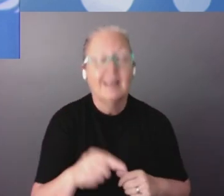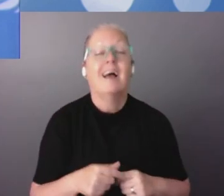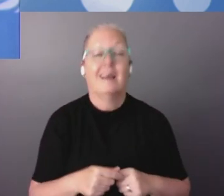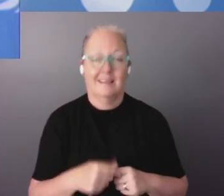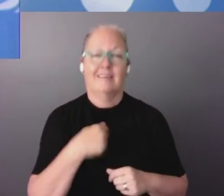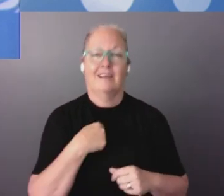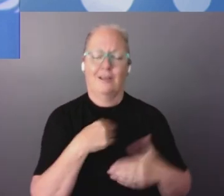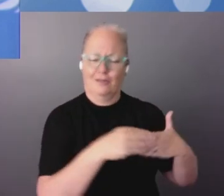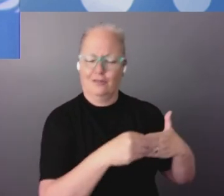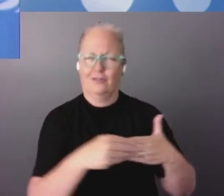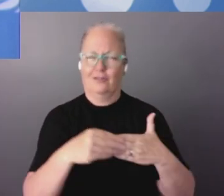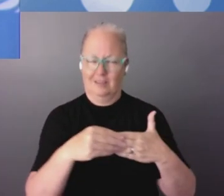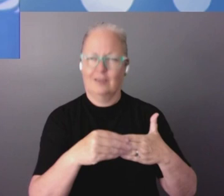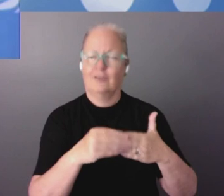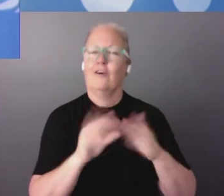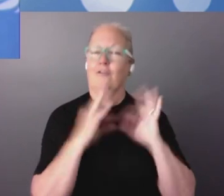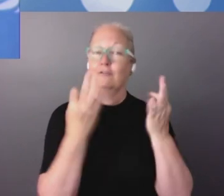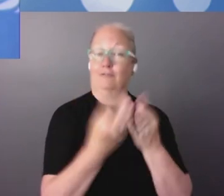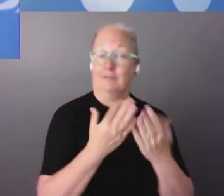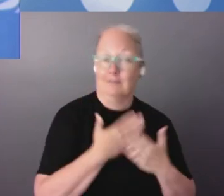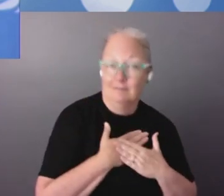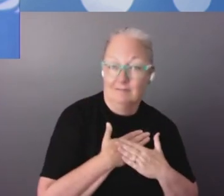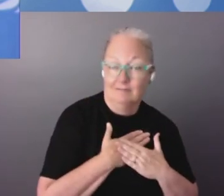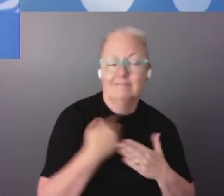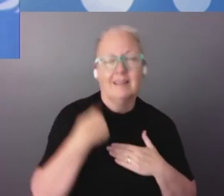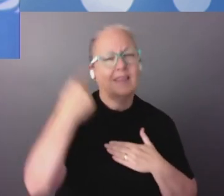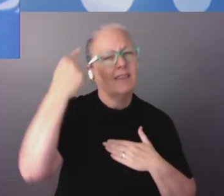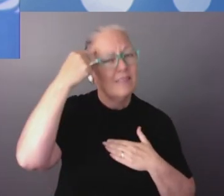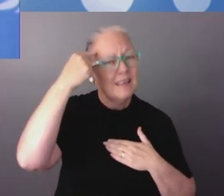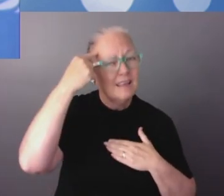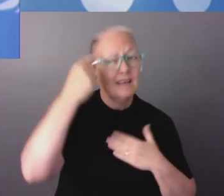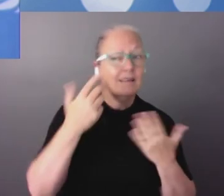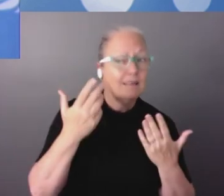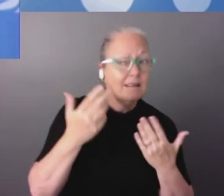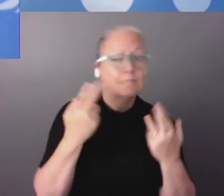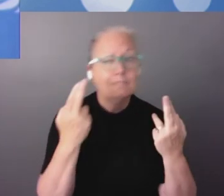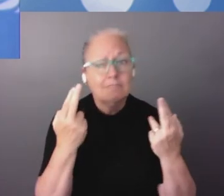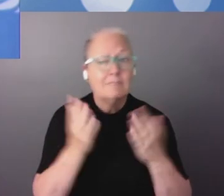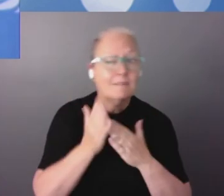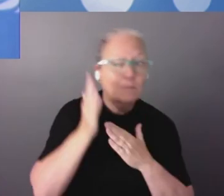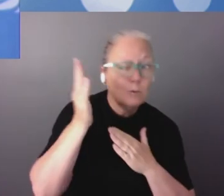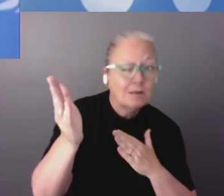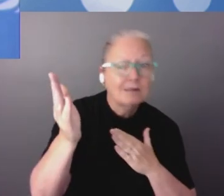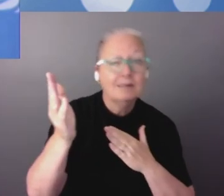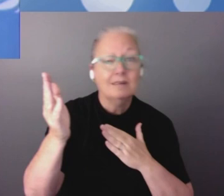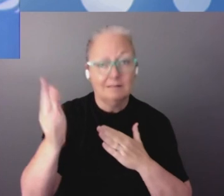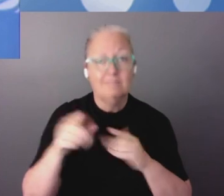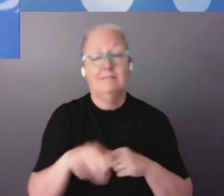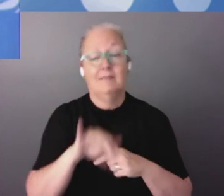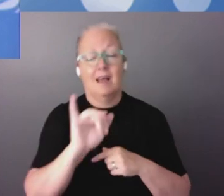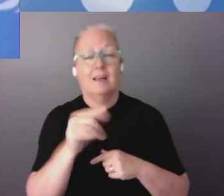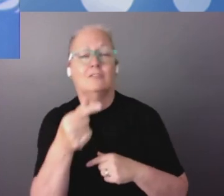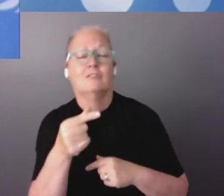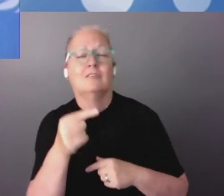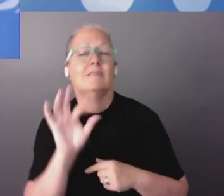доступным. Международный союз электросвязи долгие годы поддерживает цифровой